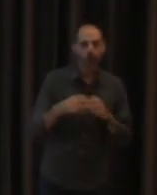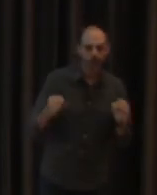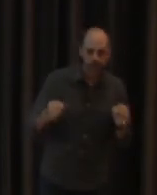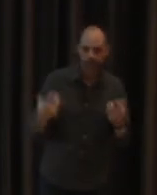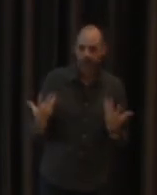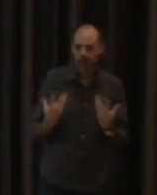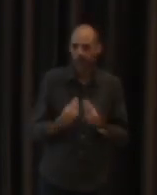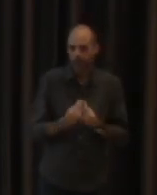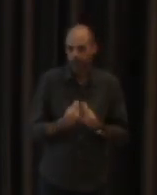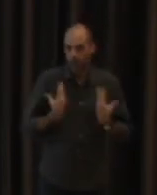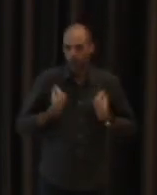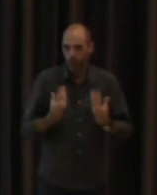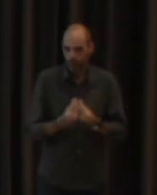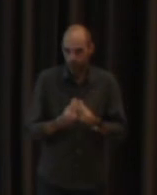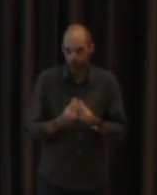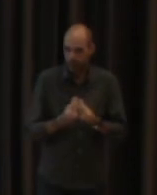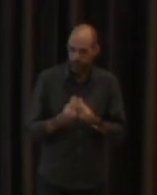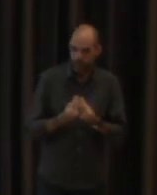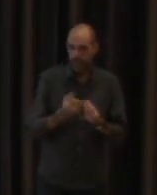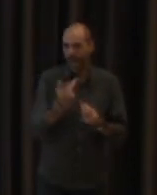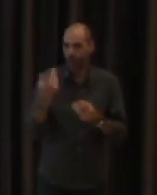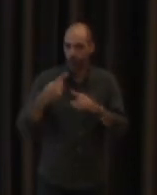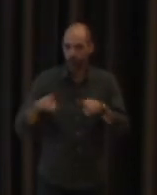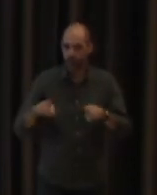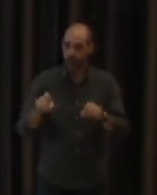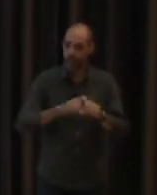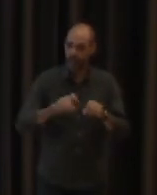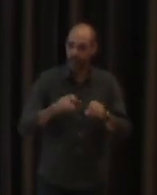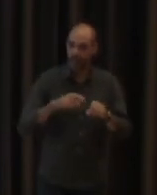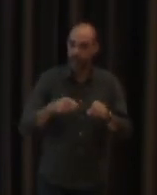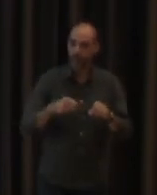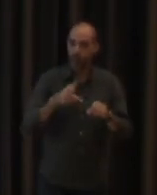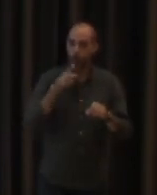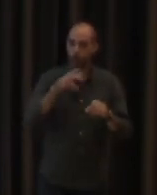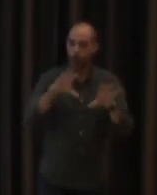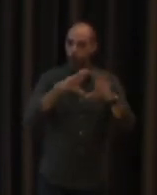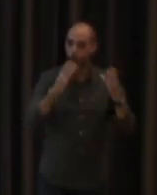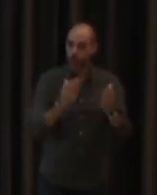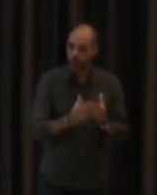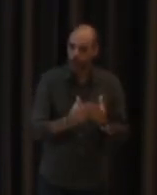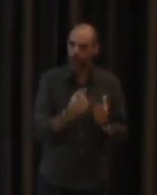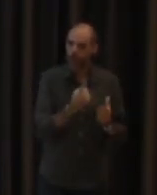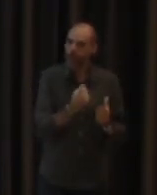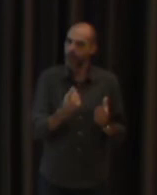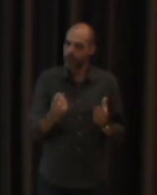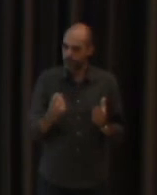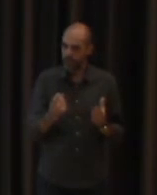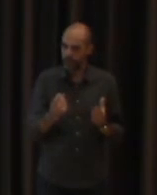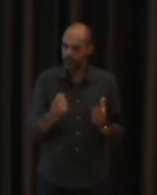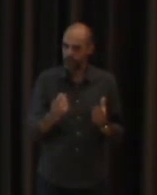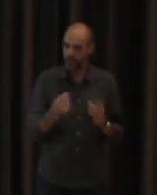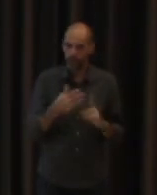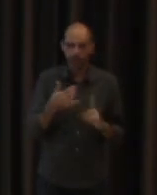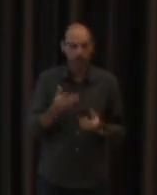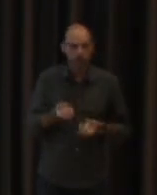conviure, que hem vist que pel seu caràcter holístic necessiten predicar d'una